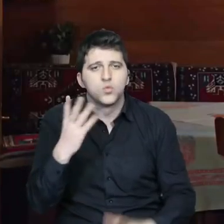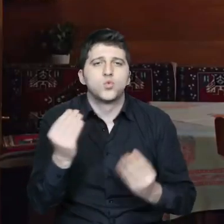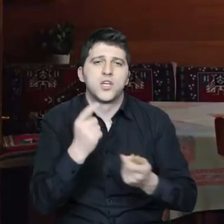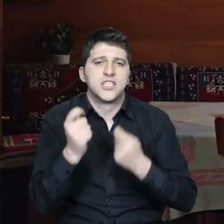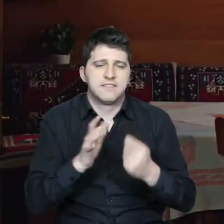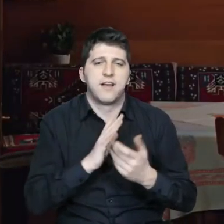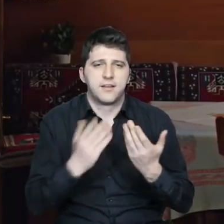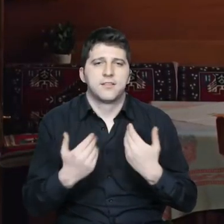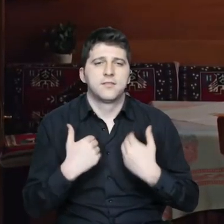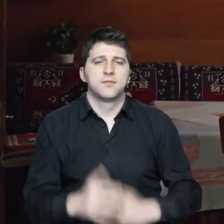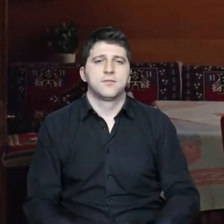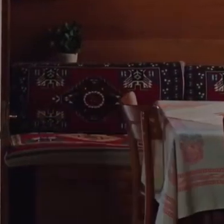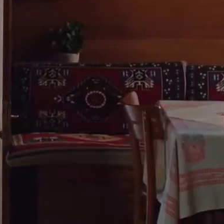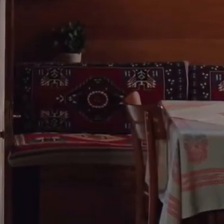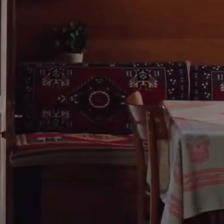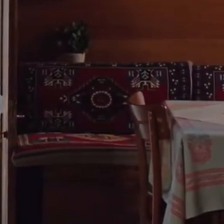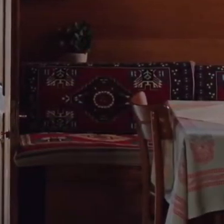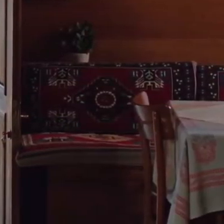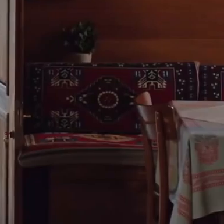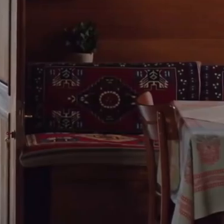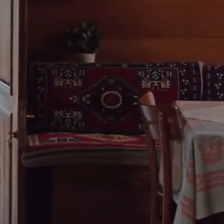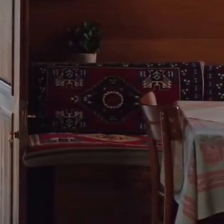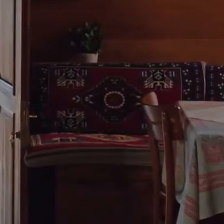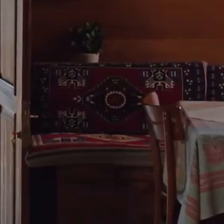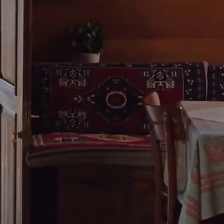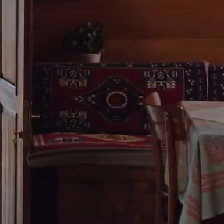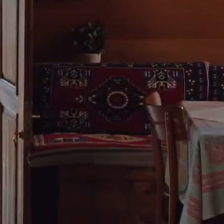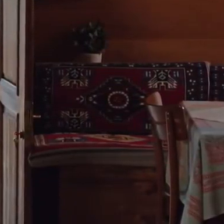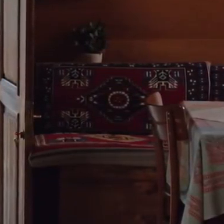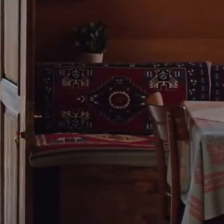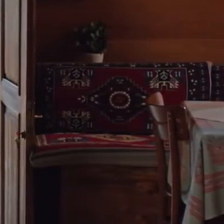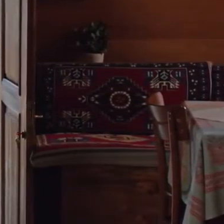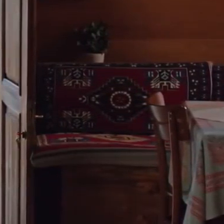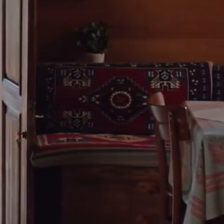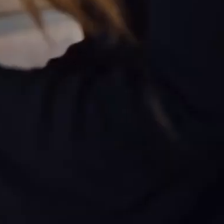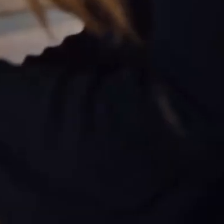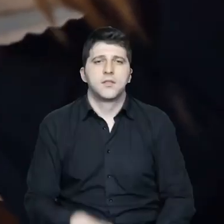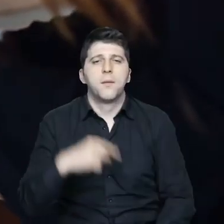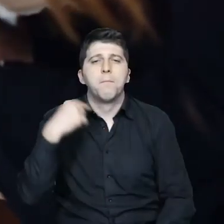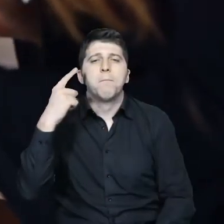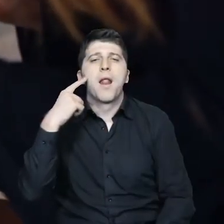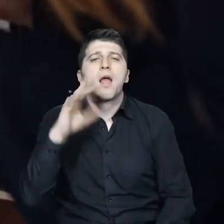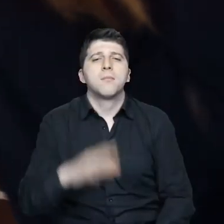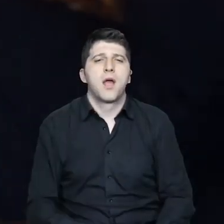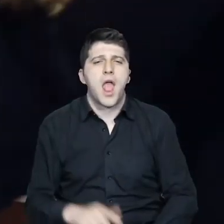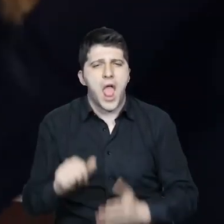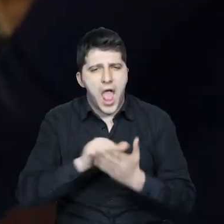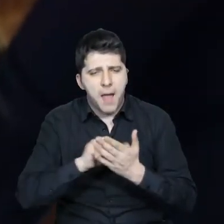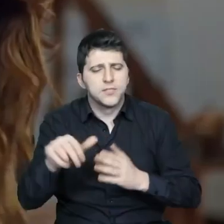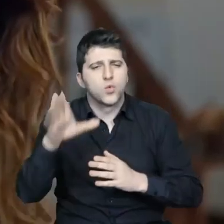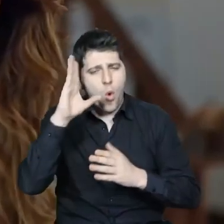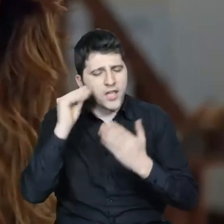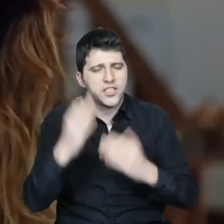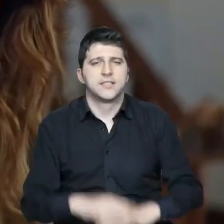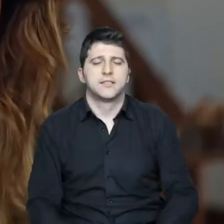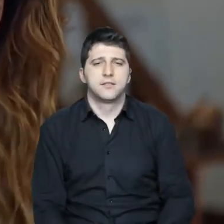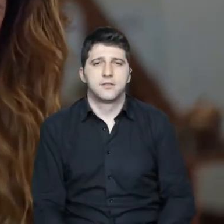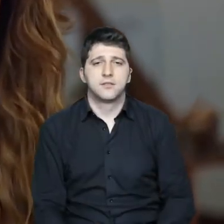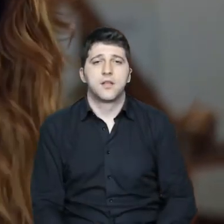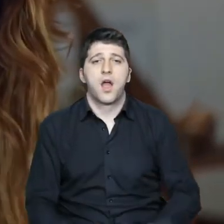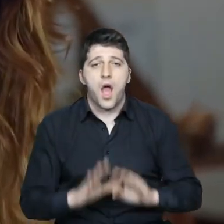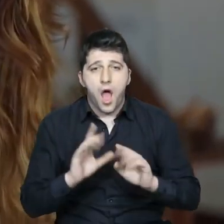var değil mi? Gülleri tek tek vazolara yerleştiriyor. Merak etmeyin. Hepsini öğreneceksiniz.